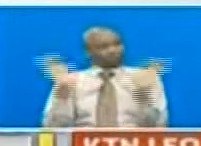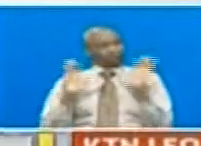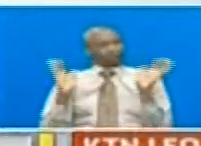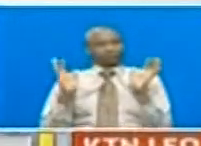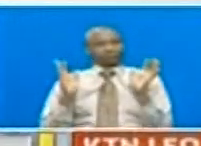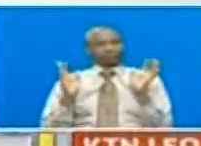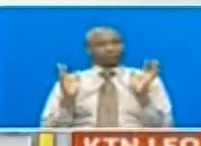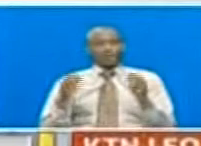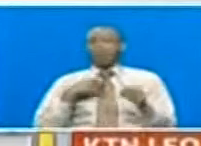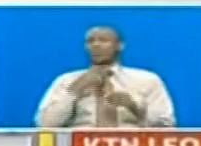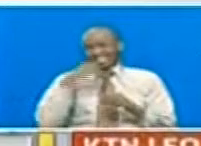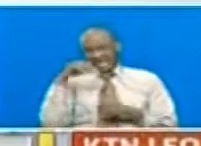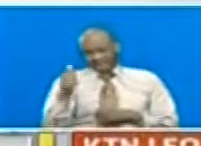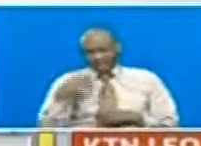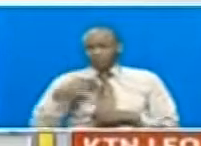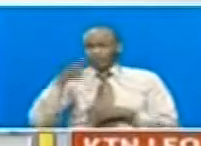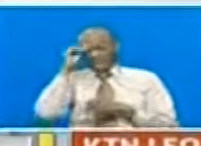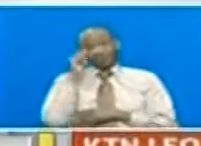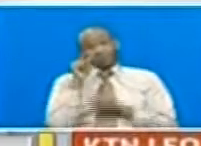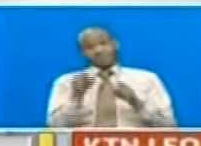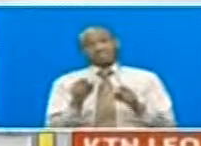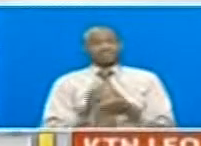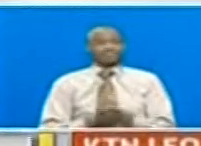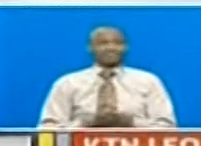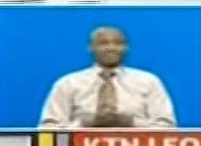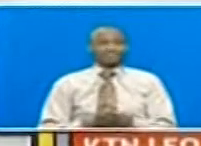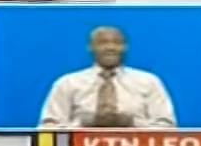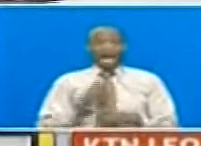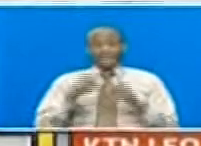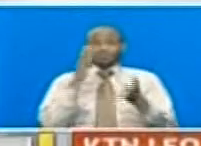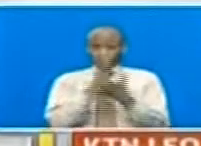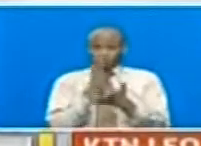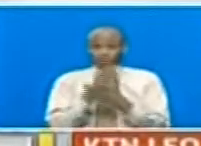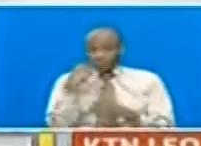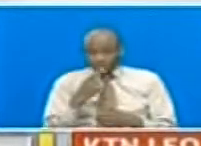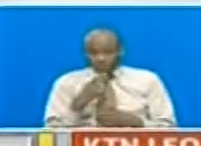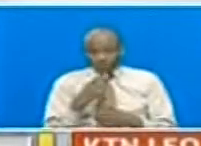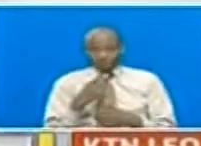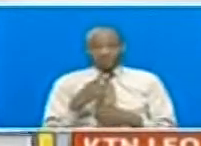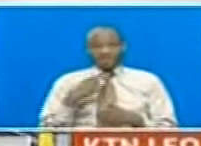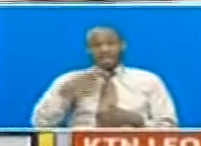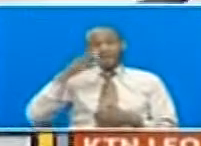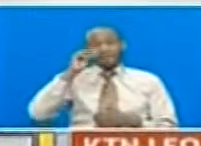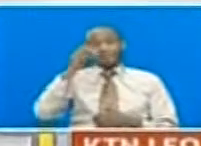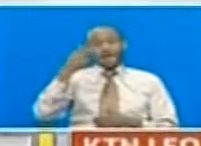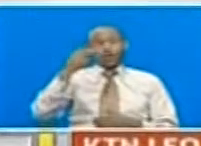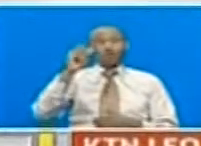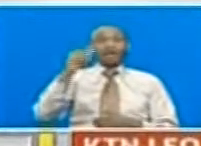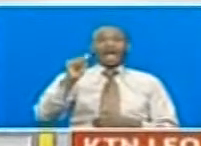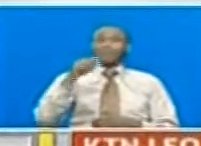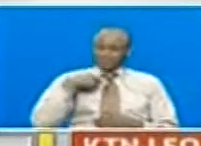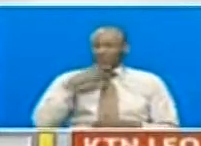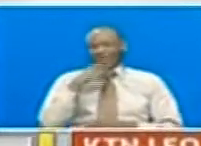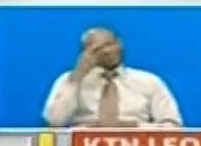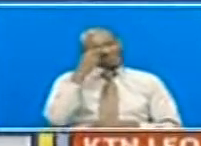sawa ili wenzetu waweze kupata message ya vitu vile tulikuwa tukitaka. Na haswa upande wa mahoka ilikuwa ni kufurahisha watu na kuwachekesha